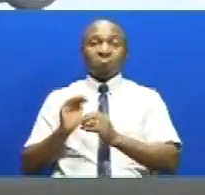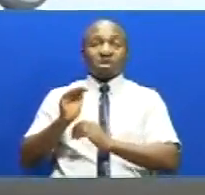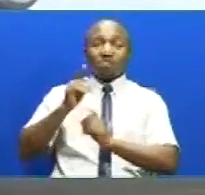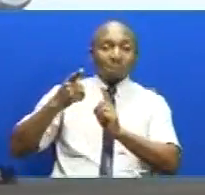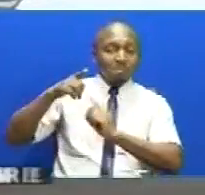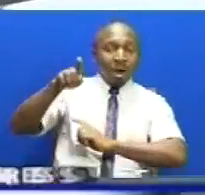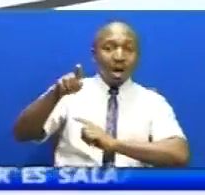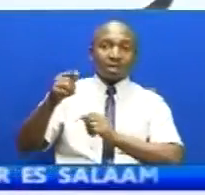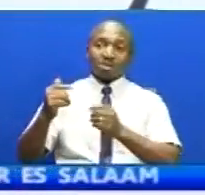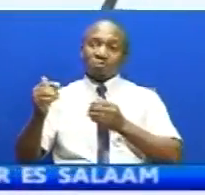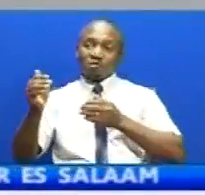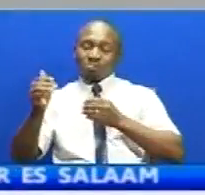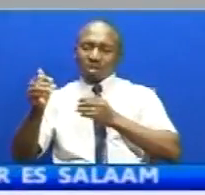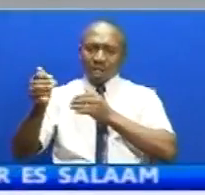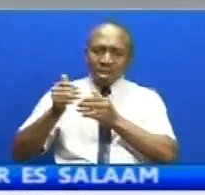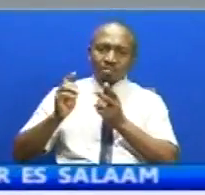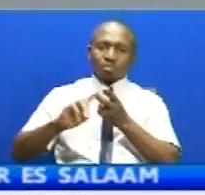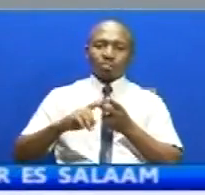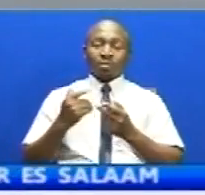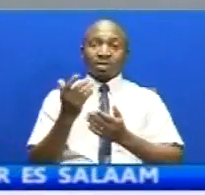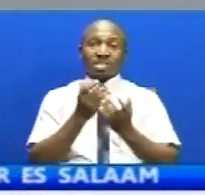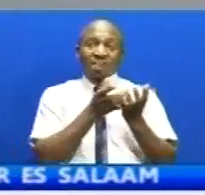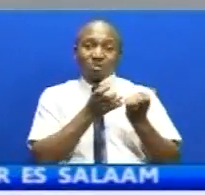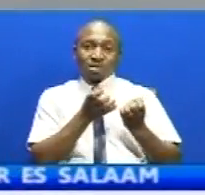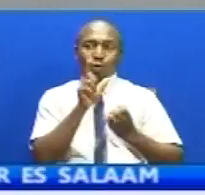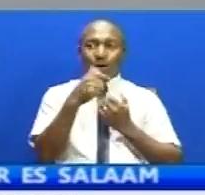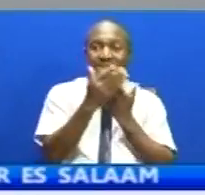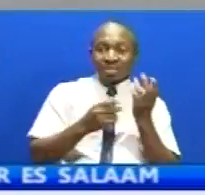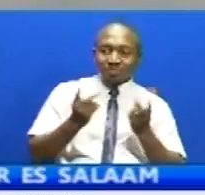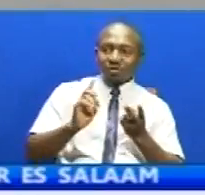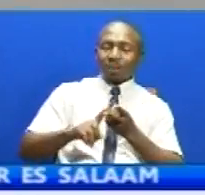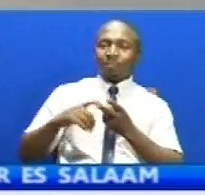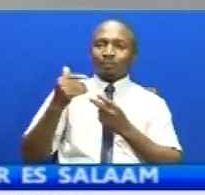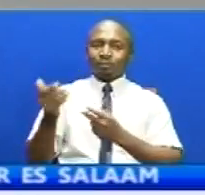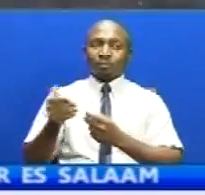mafupi, hali inavutia si tu wananchi bali pia